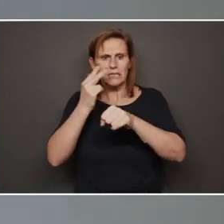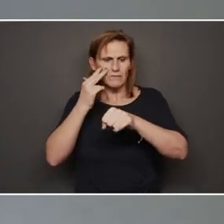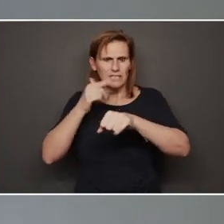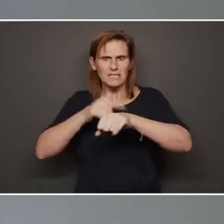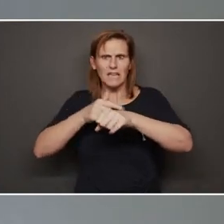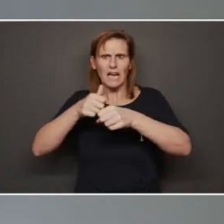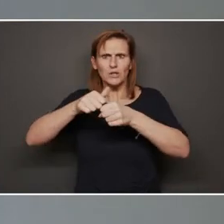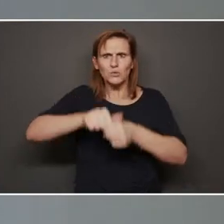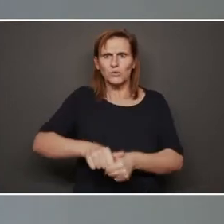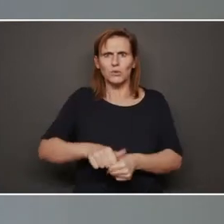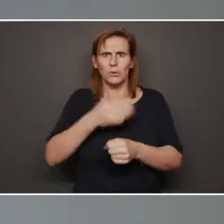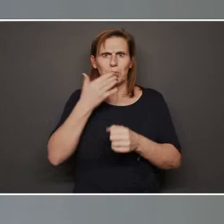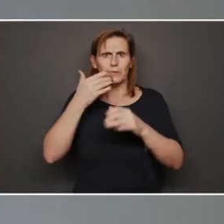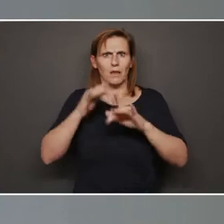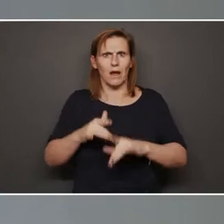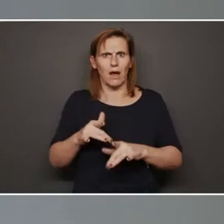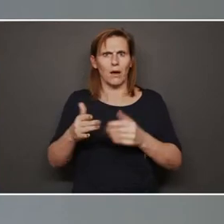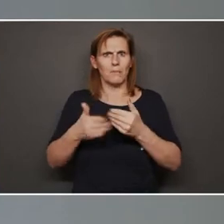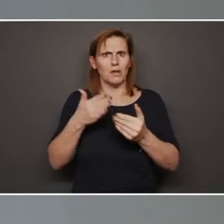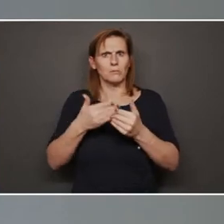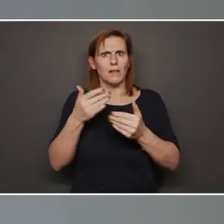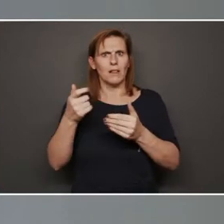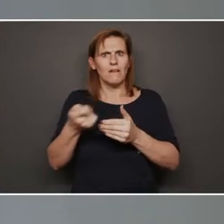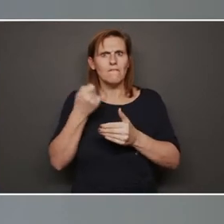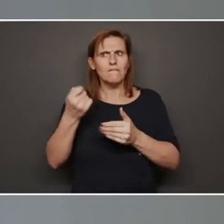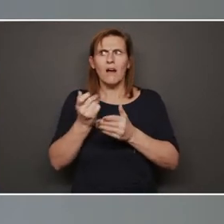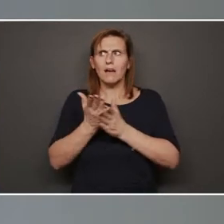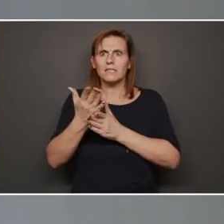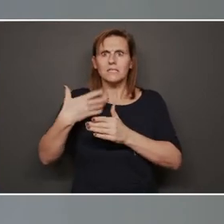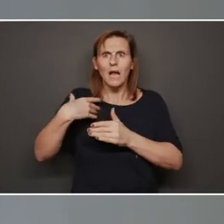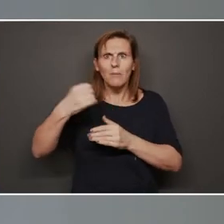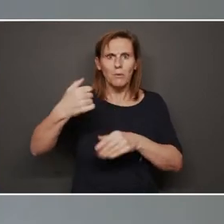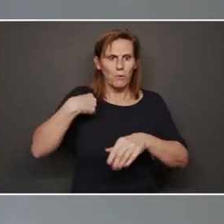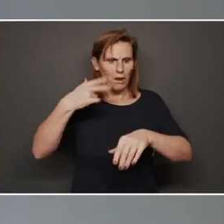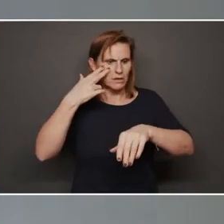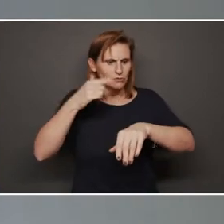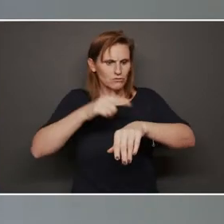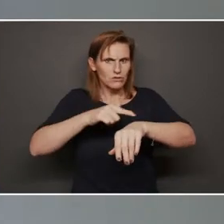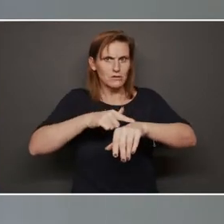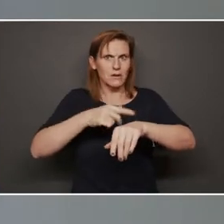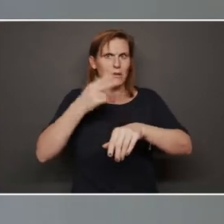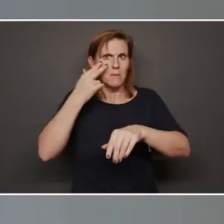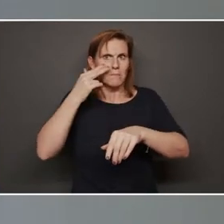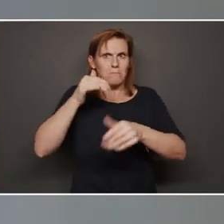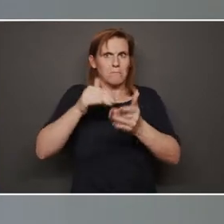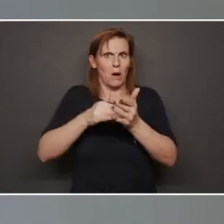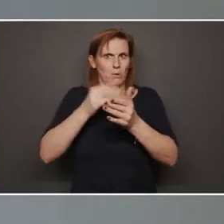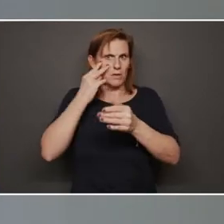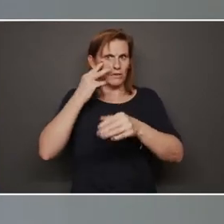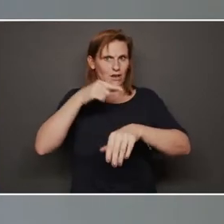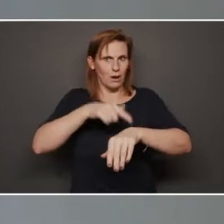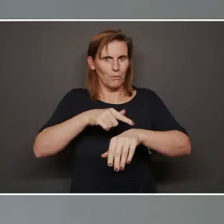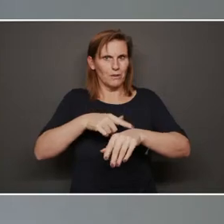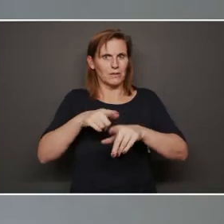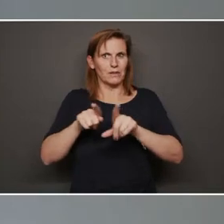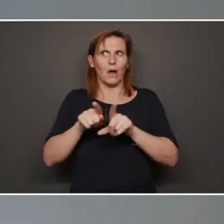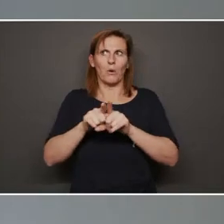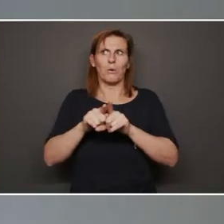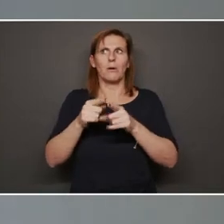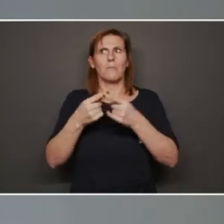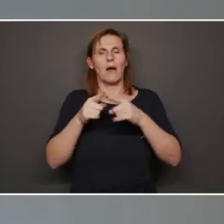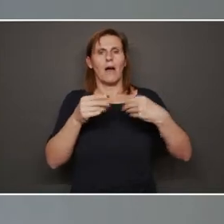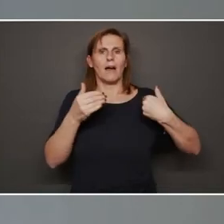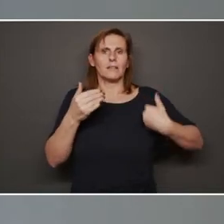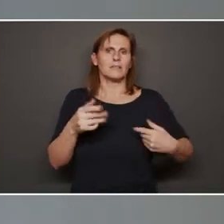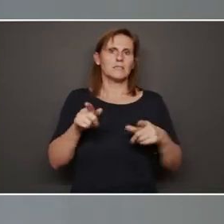ist, wann einem zum Beispiel der Fahrdienst abholt oder wann der Fahrdienst kommt. Aber auf der anderen Seite kriegt